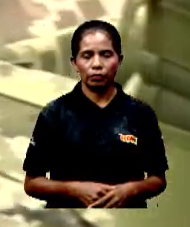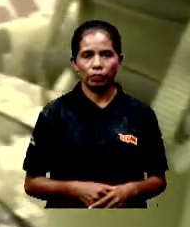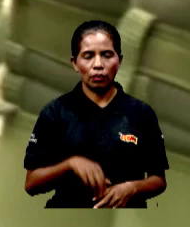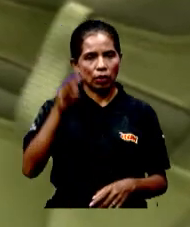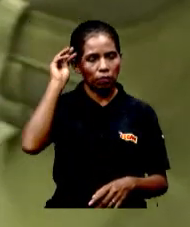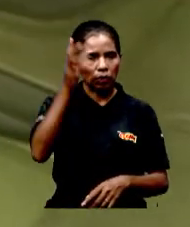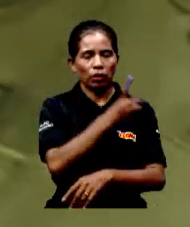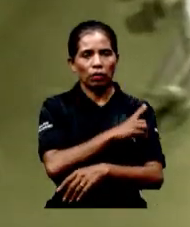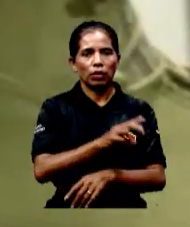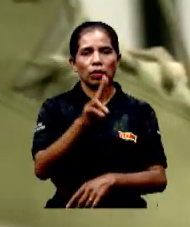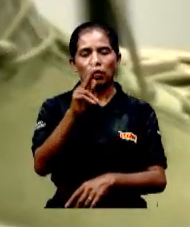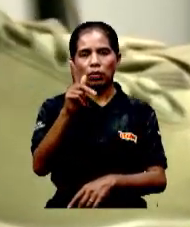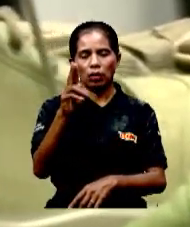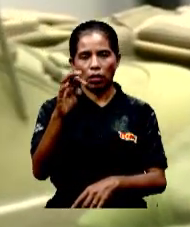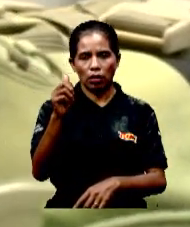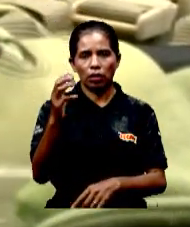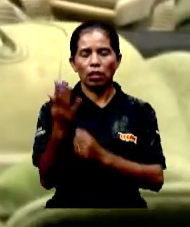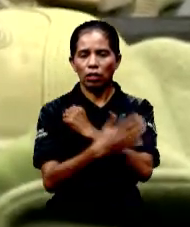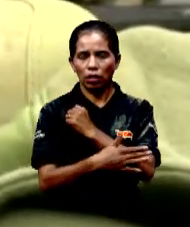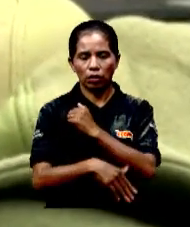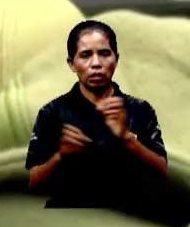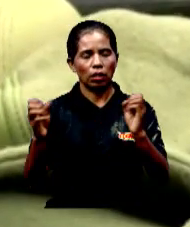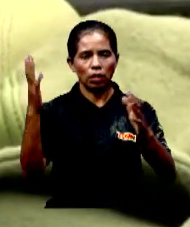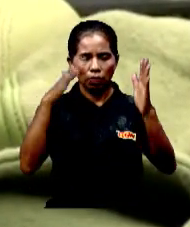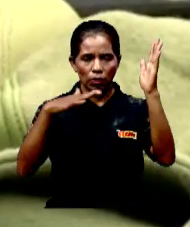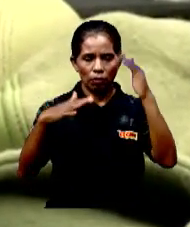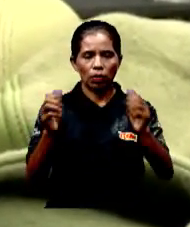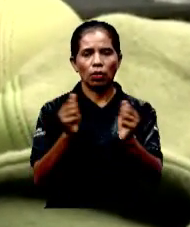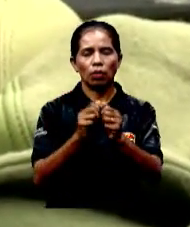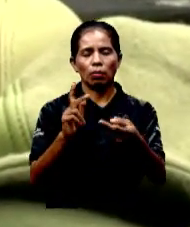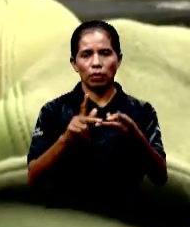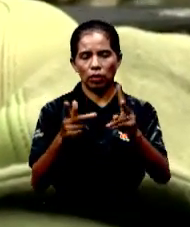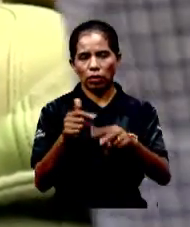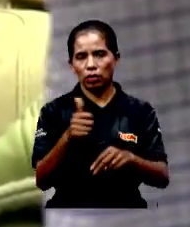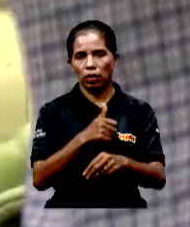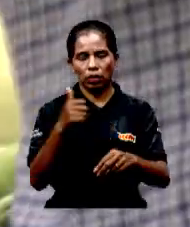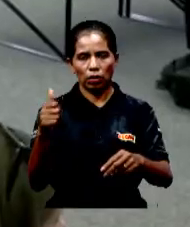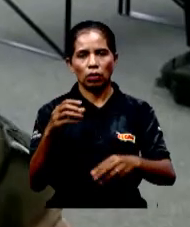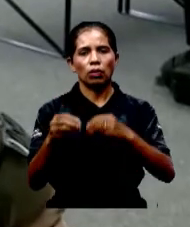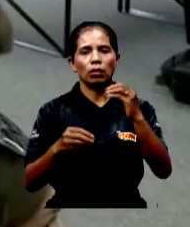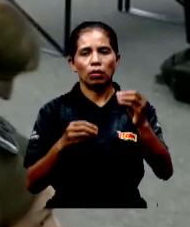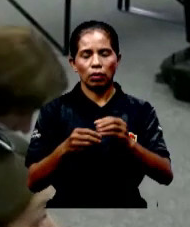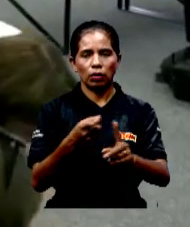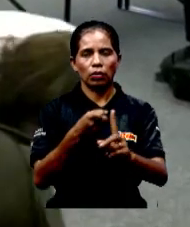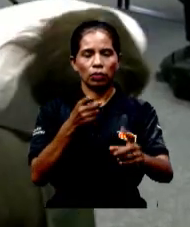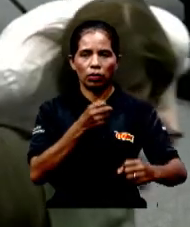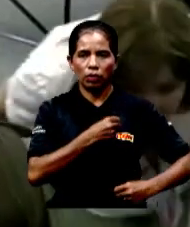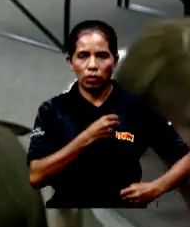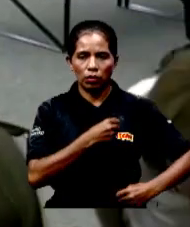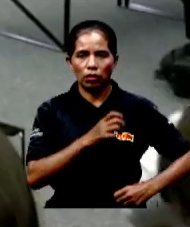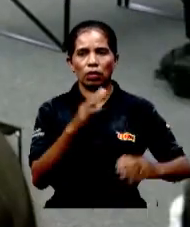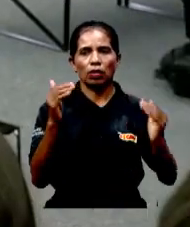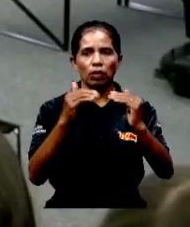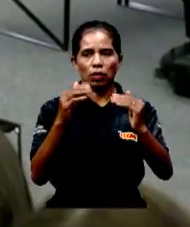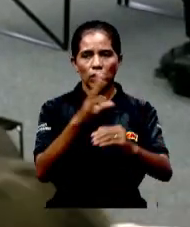Ministro da Defesa da Ucrânia Hatete, nia nação leia conflito entre nia parceiro ocidental Sira com a estratégia militar e a